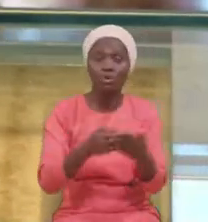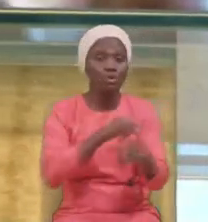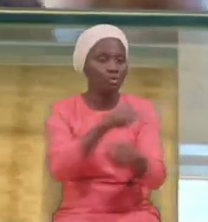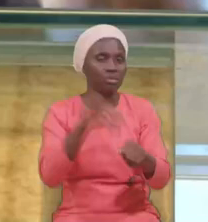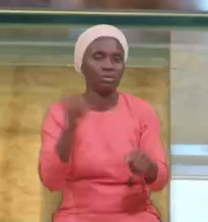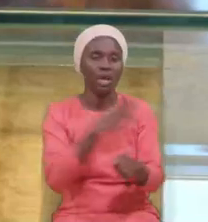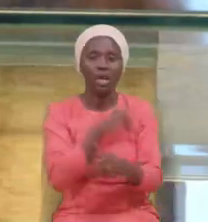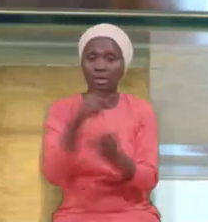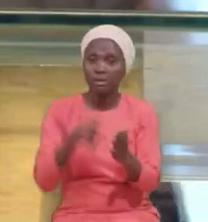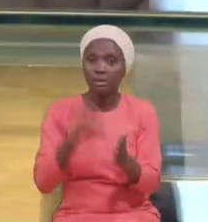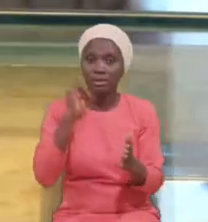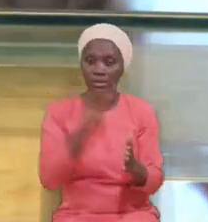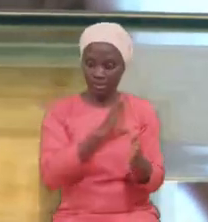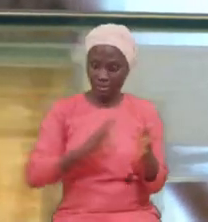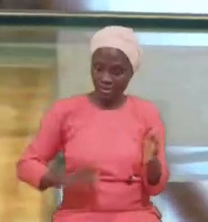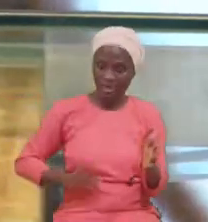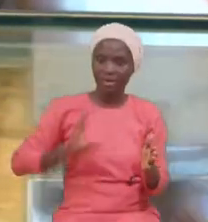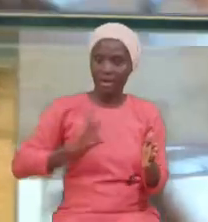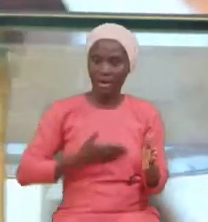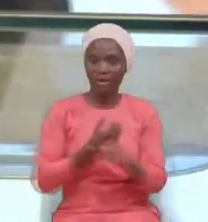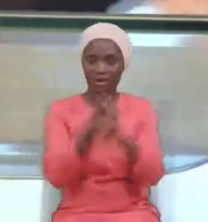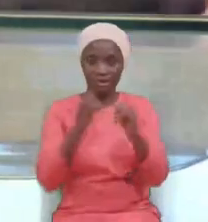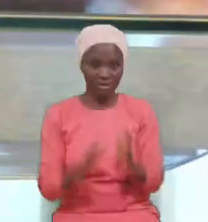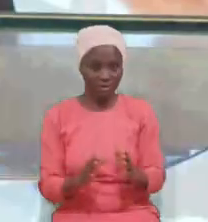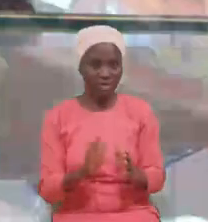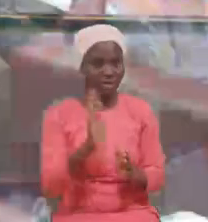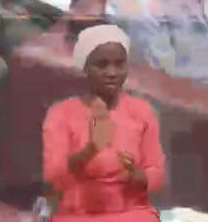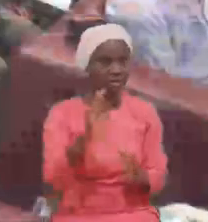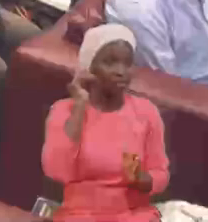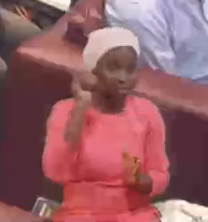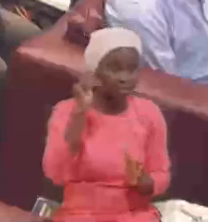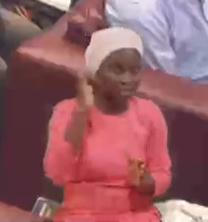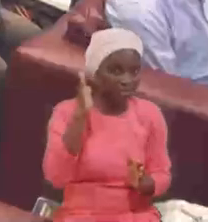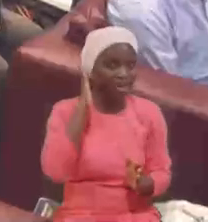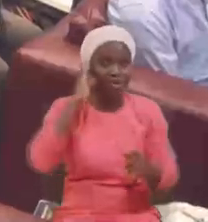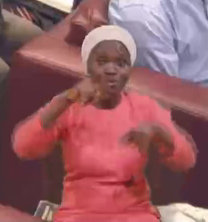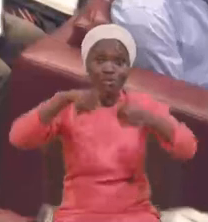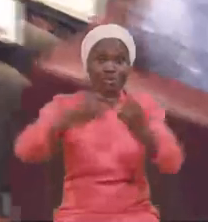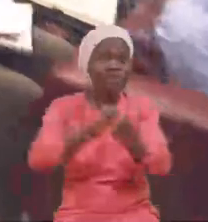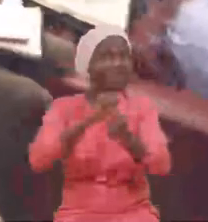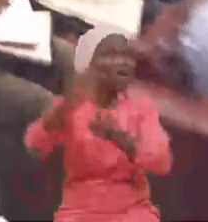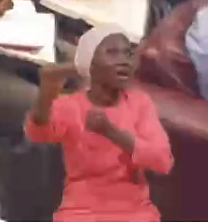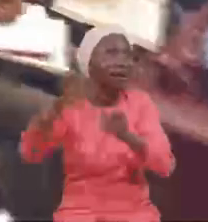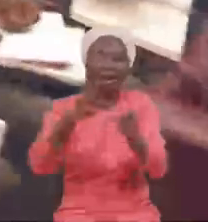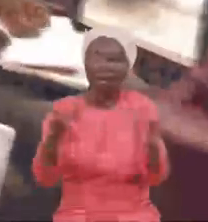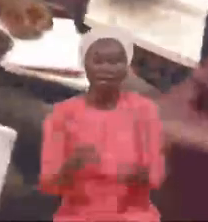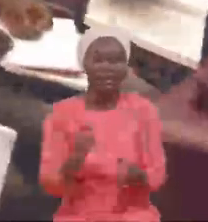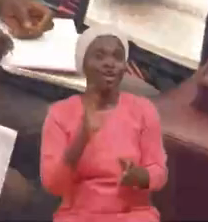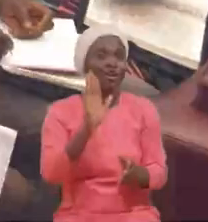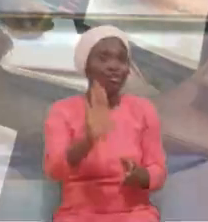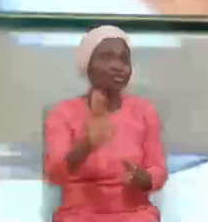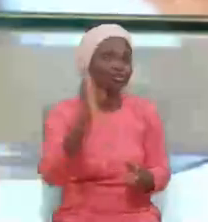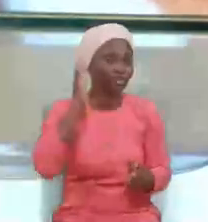nation entière. Et voici Christ notre Sauveur. Votre témoignage va parcourir tous les lieux.